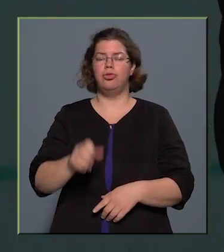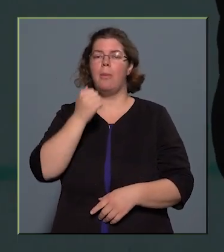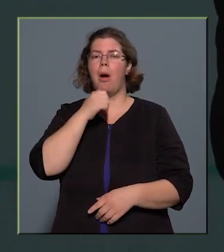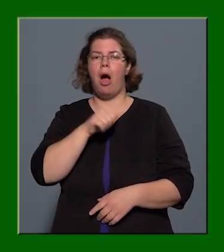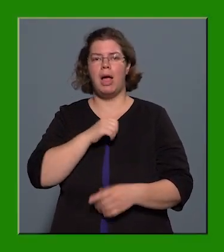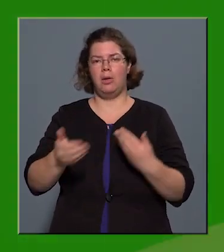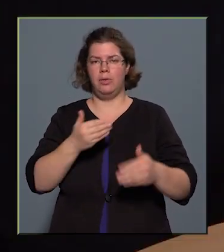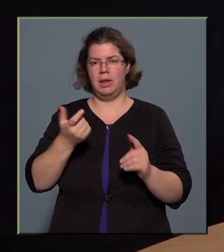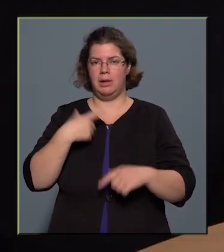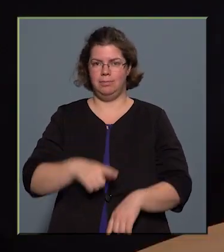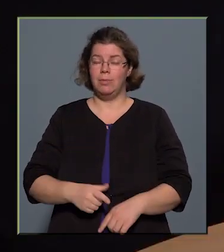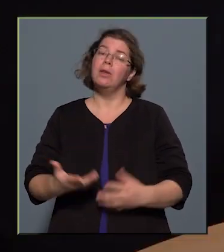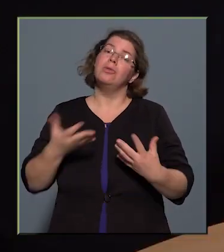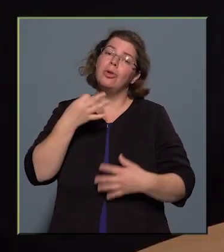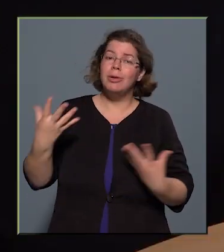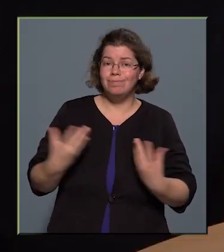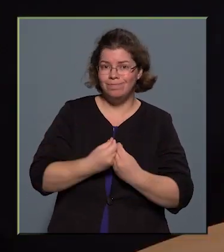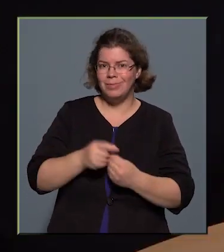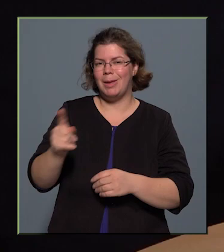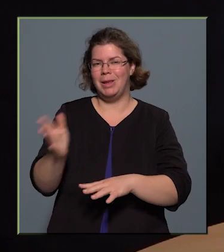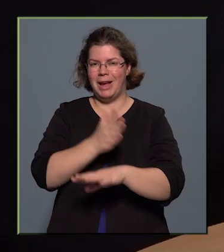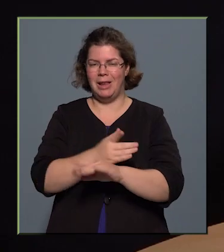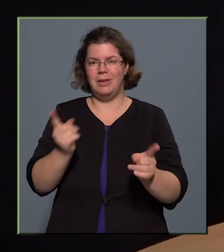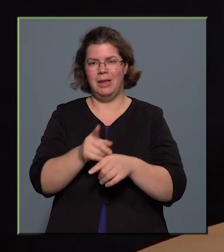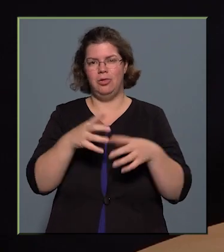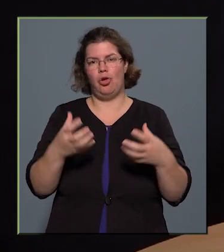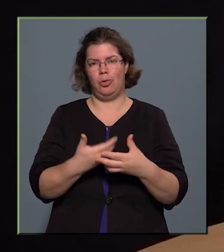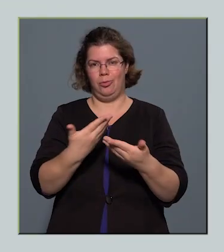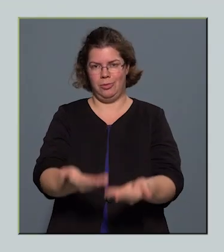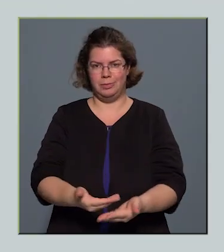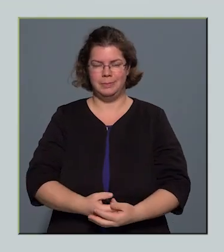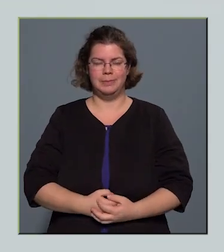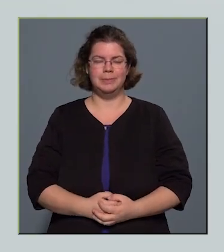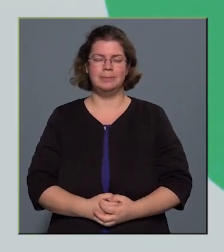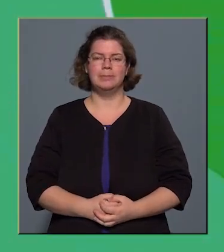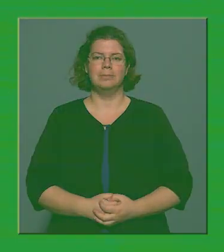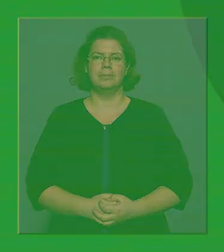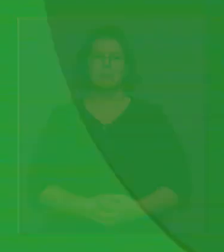jártunk. Szóval tartsanak velünk, de mindenek előtt hírcsokrunk következik.